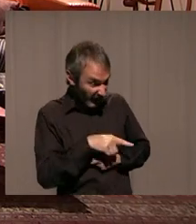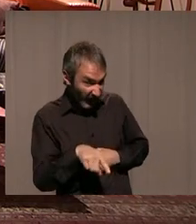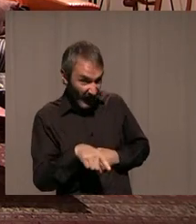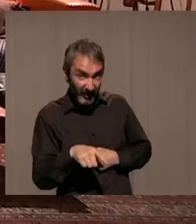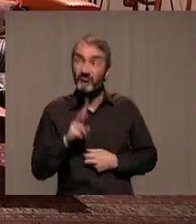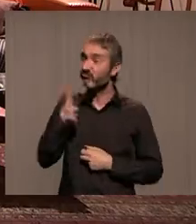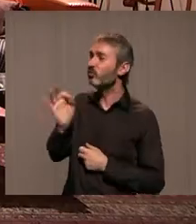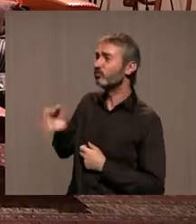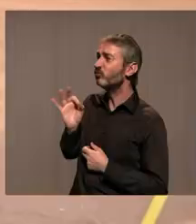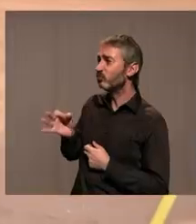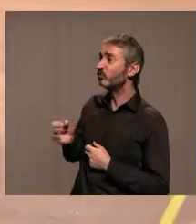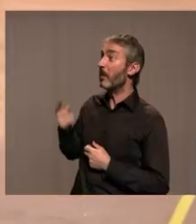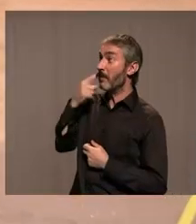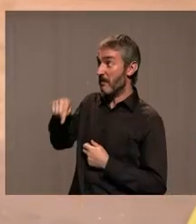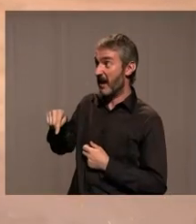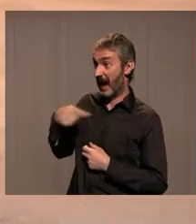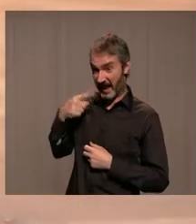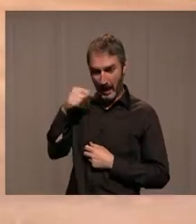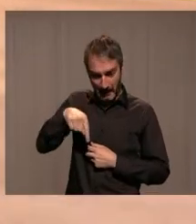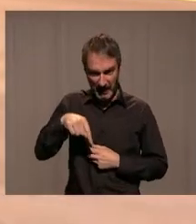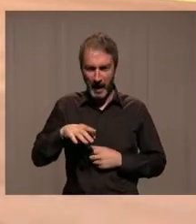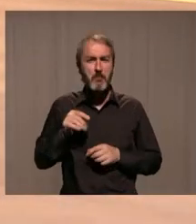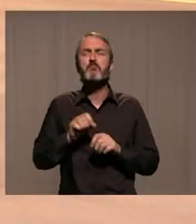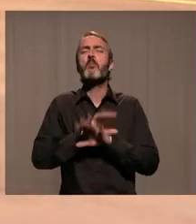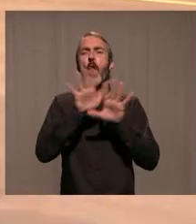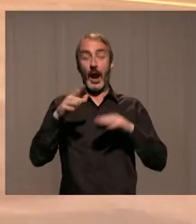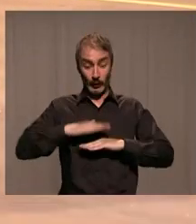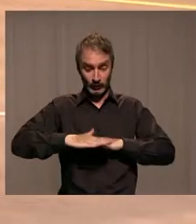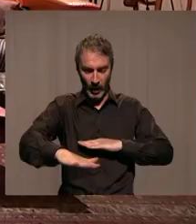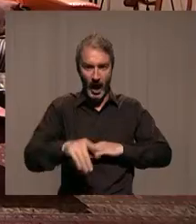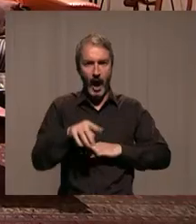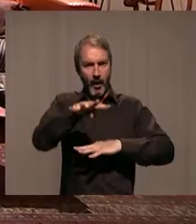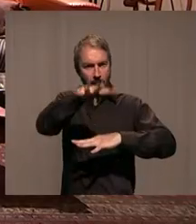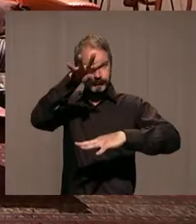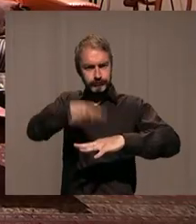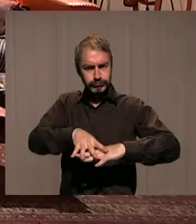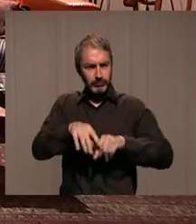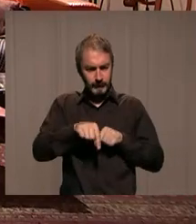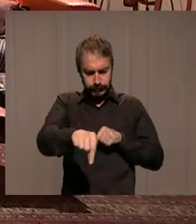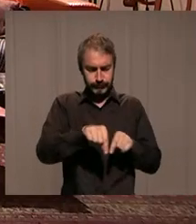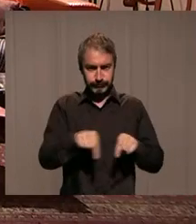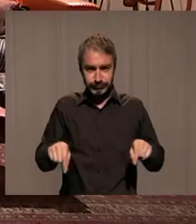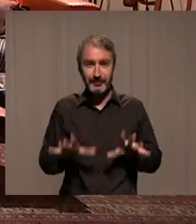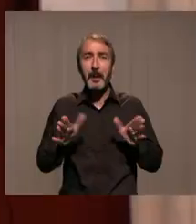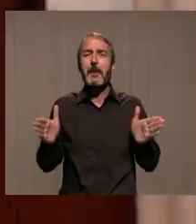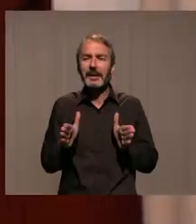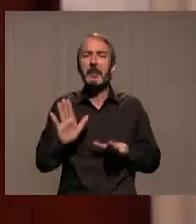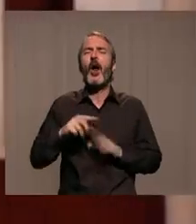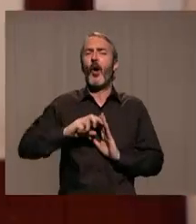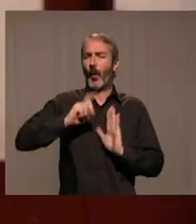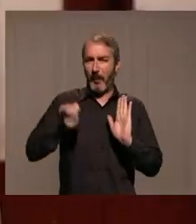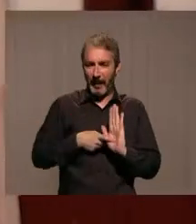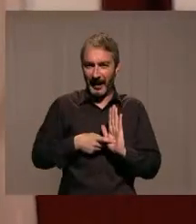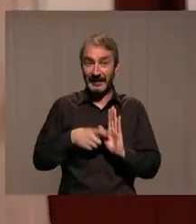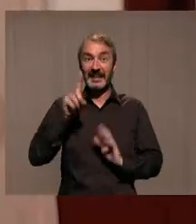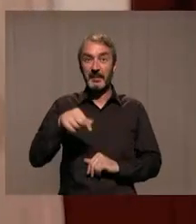crec que sí, sí. Jo crec que sí que hi cabem. Mira, tenim indicacions de seguretat molt clares, sí, al terra, sí. Tenim una quadrícula preciosa, i el pis és petit, però hi ha de tot. Mira, fins i tot